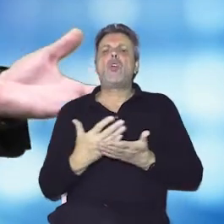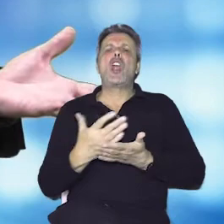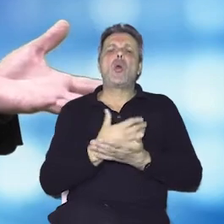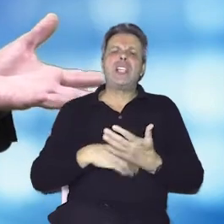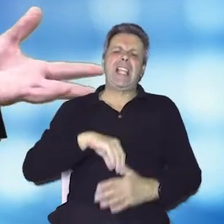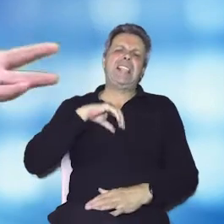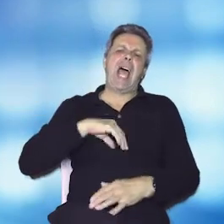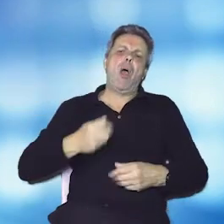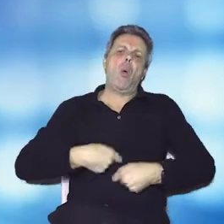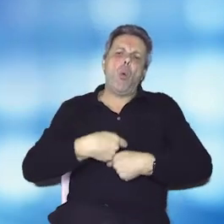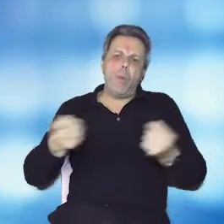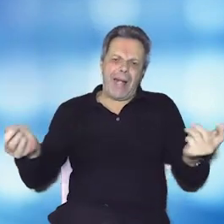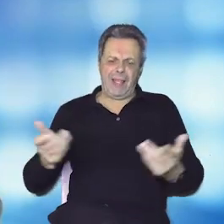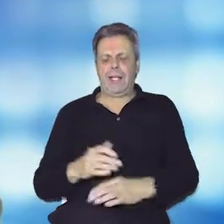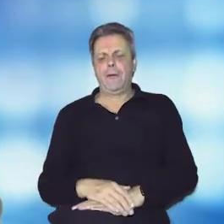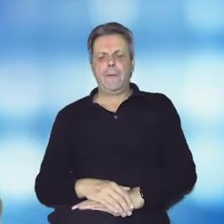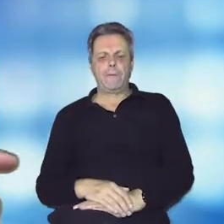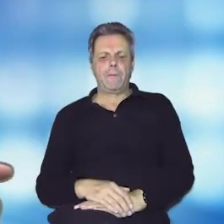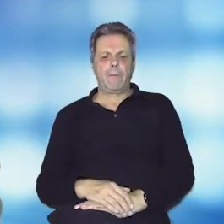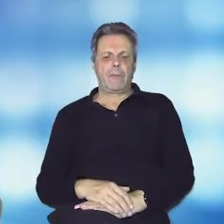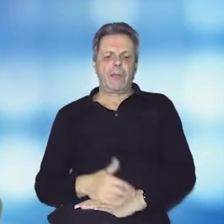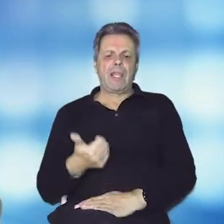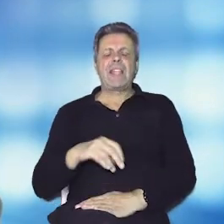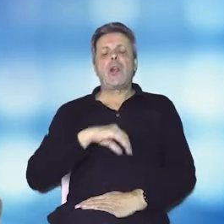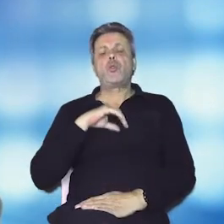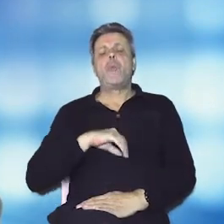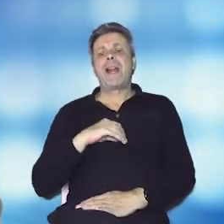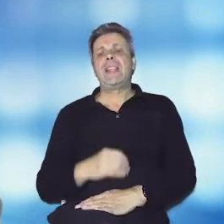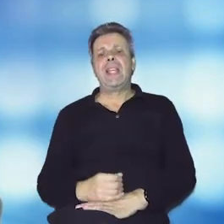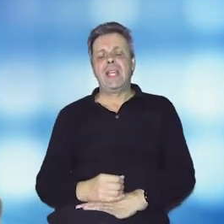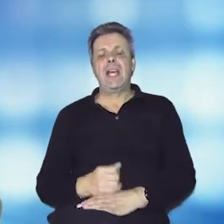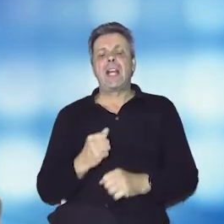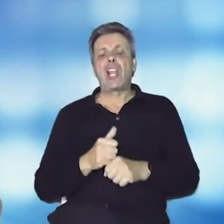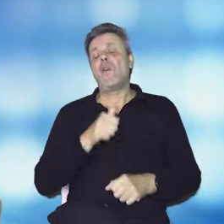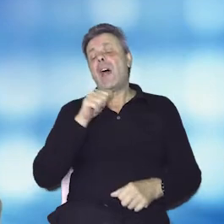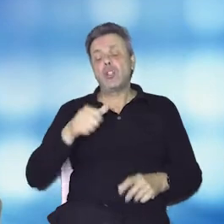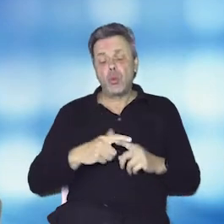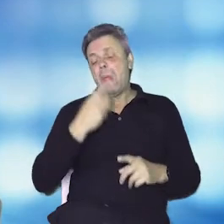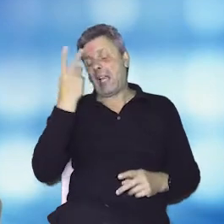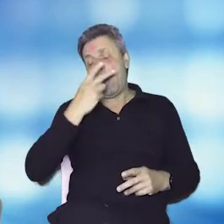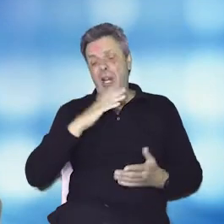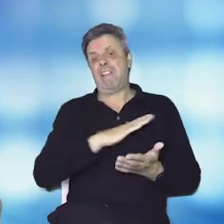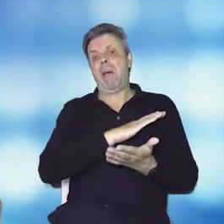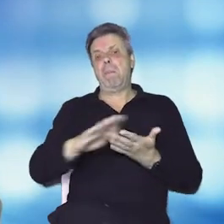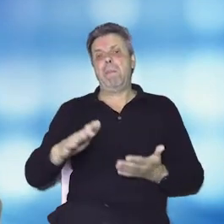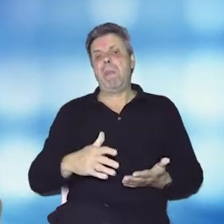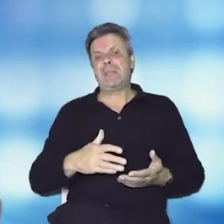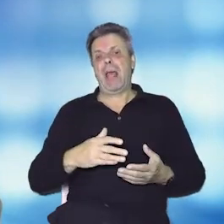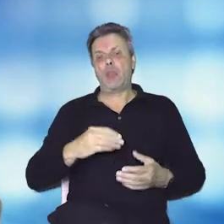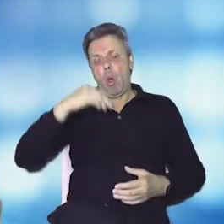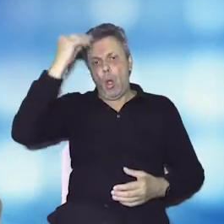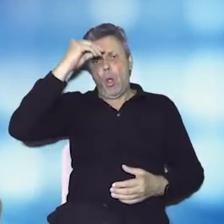za humanitarne upravo potrebe. Upravo sam to htio reći. A jedan od humanitarnih radova je i predavanja u krajnjem slučaju i učenje engleskog